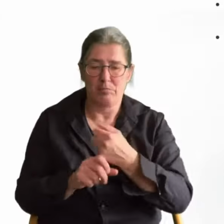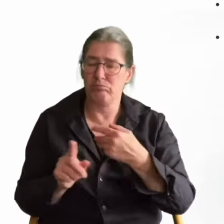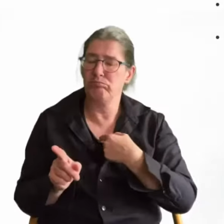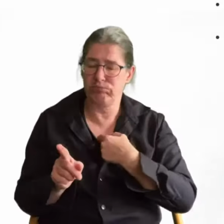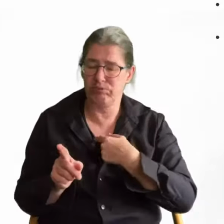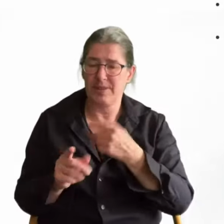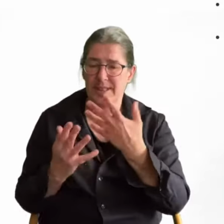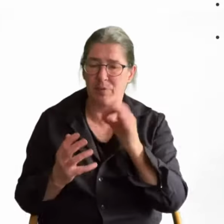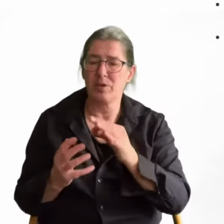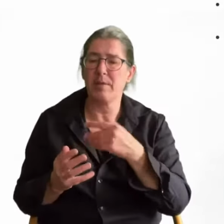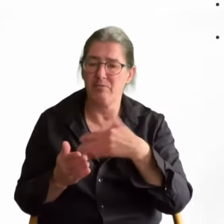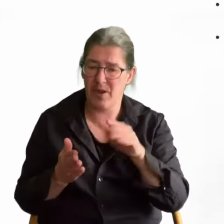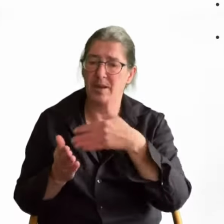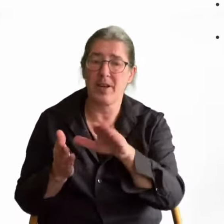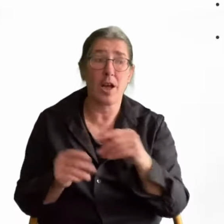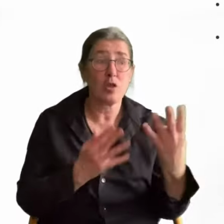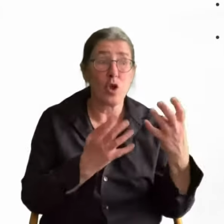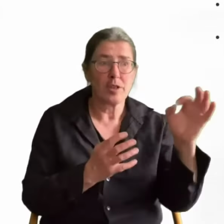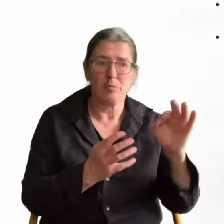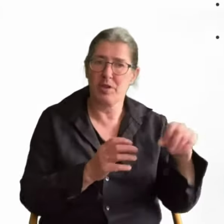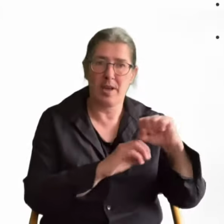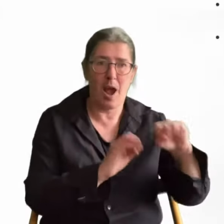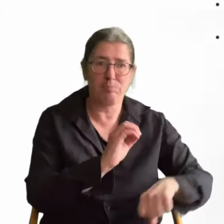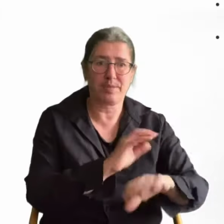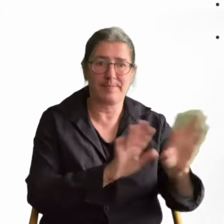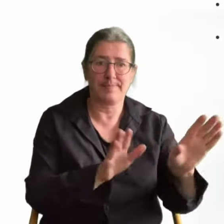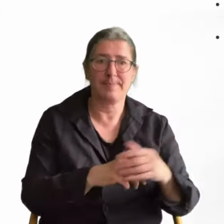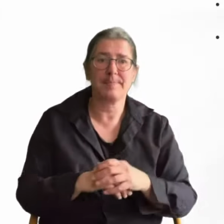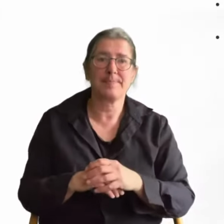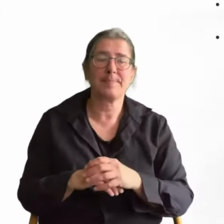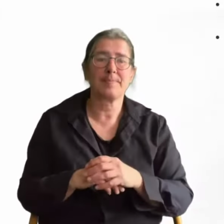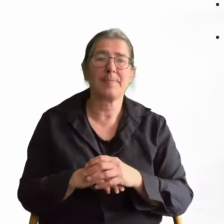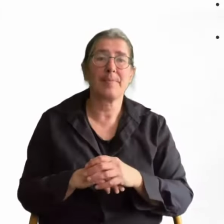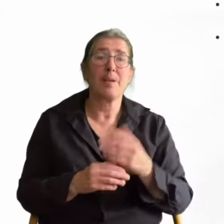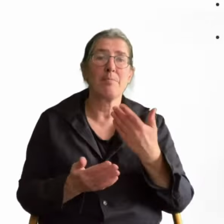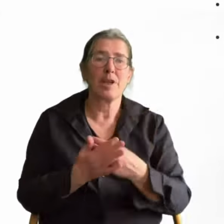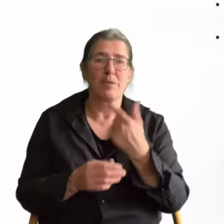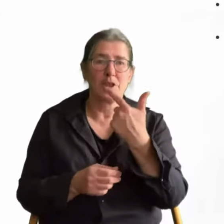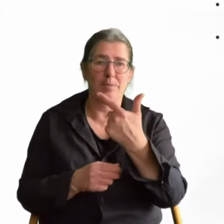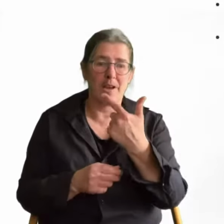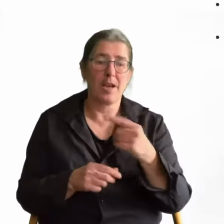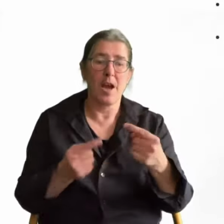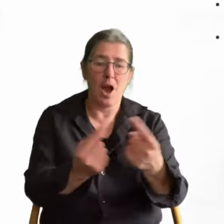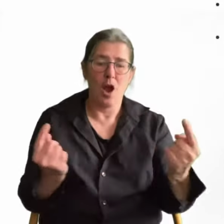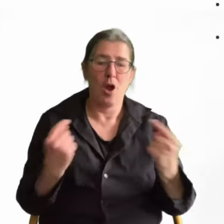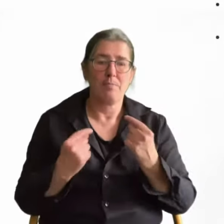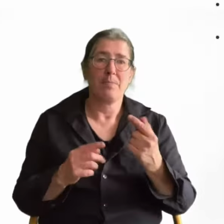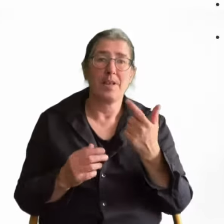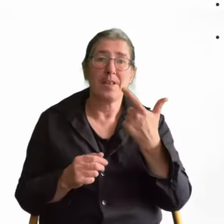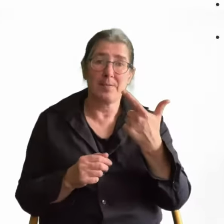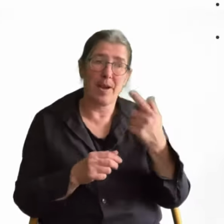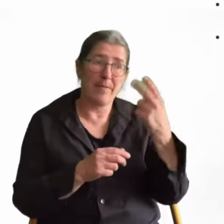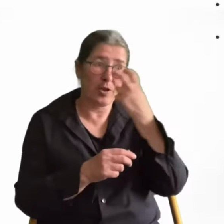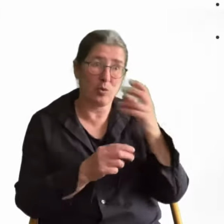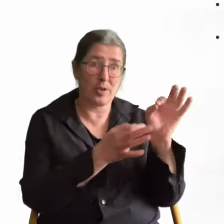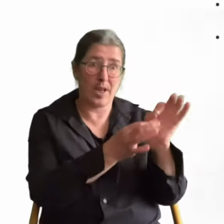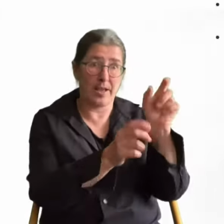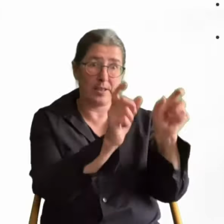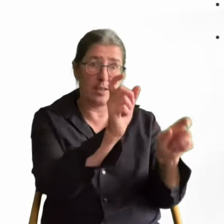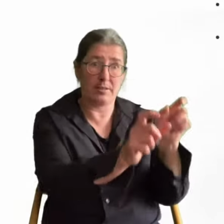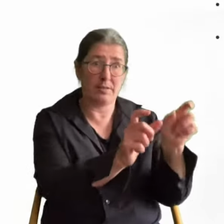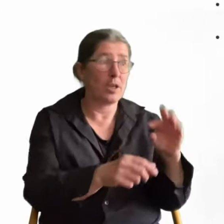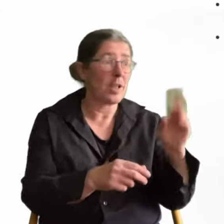gesagt nähe kommen lassen machen wir nicht weiter beispiel 2 es wurden in einen raum 2 versuchsleiter gestellt die uneinigkeit vor